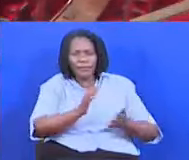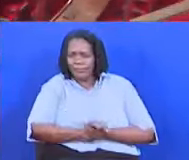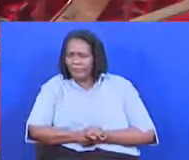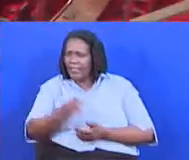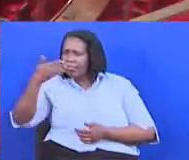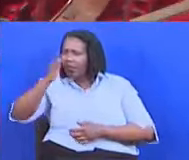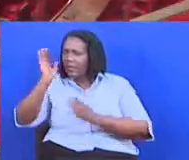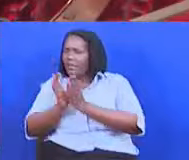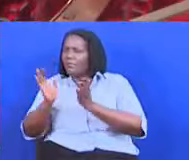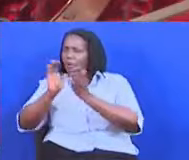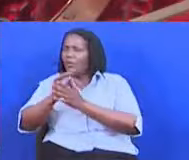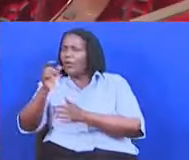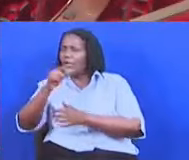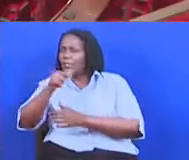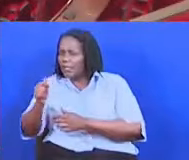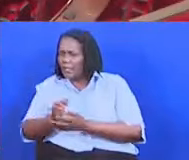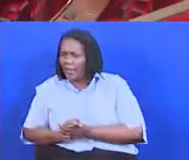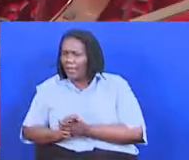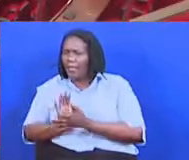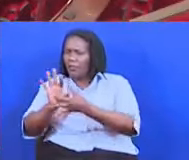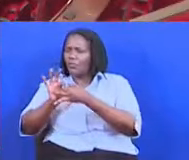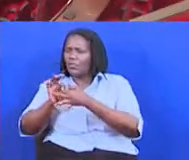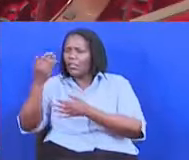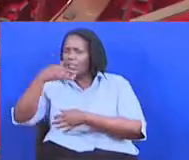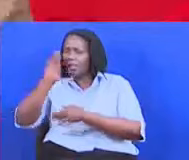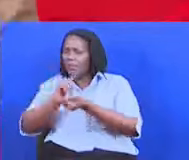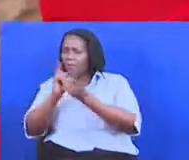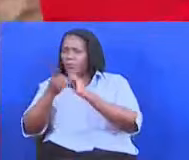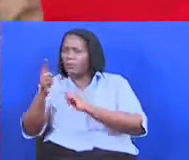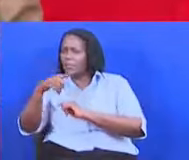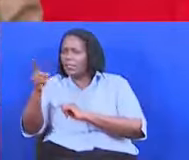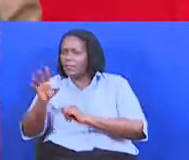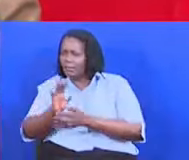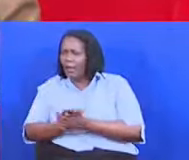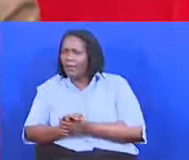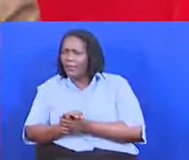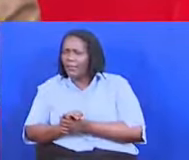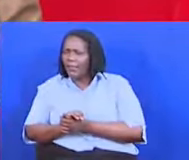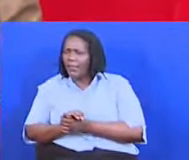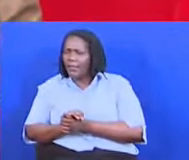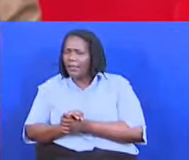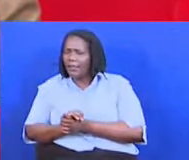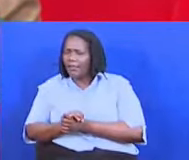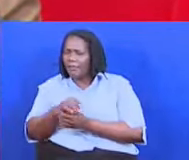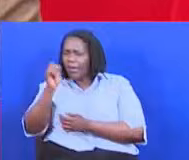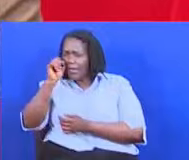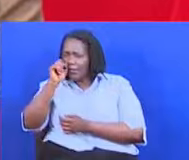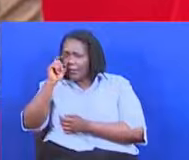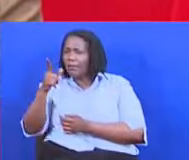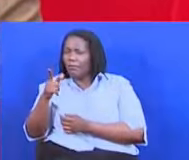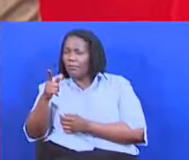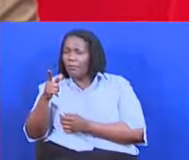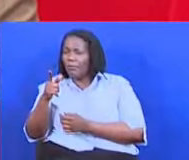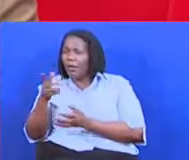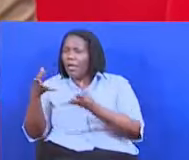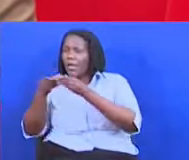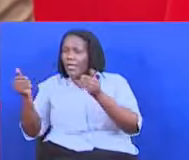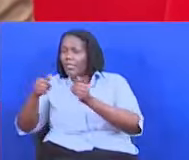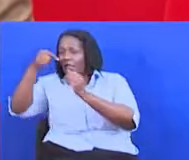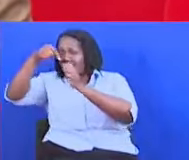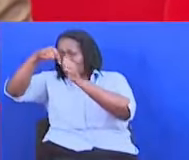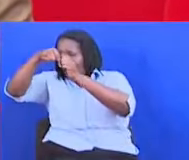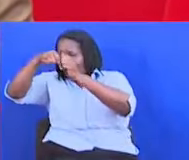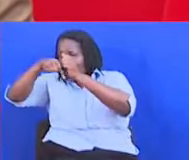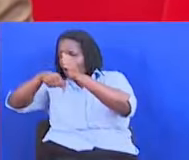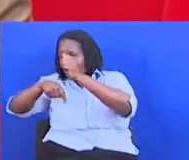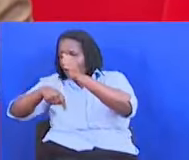ya Muungano wa Tanzania kwa kushirikiana na serikali ya Mapinduzi ya Zanzibar zinaendelea kutambua athari za ongezeko la bahari,